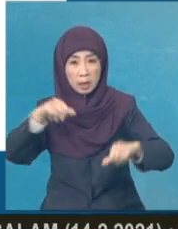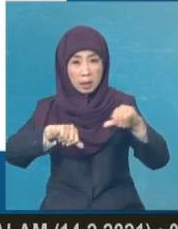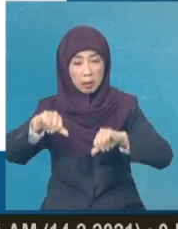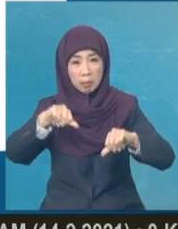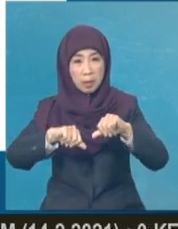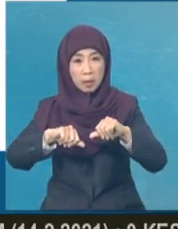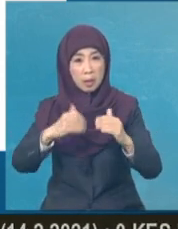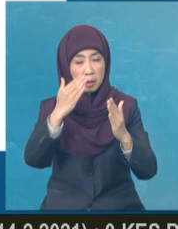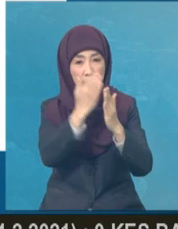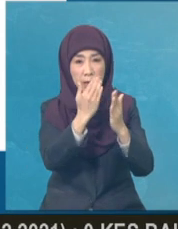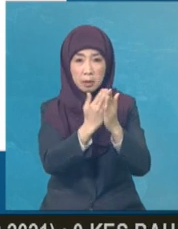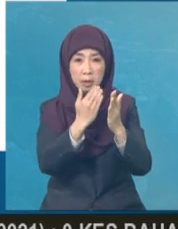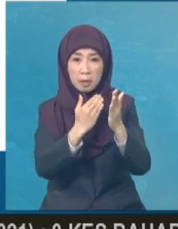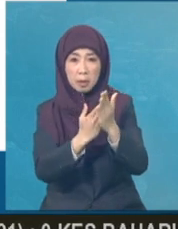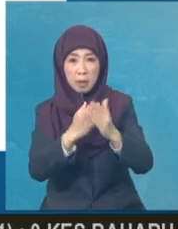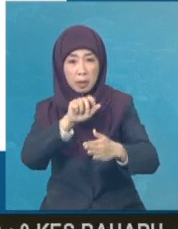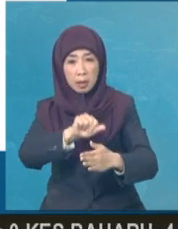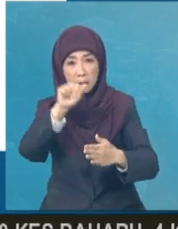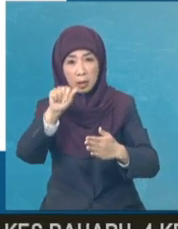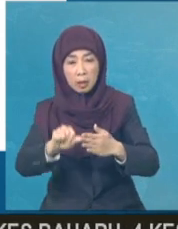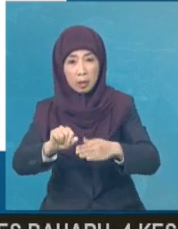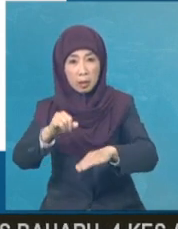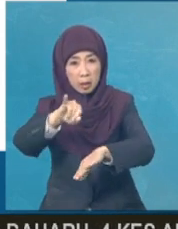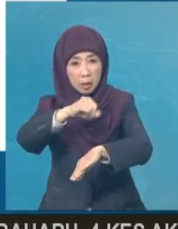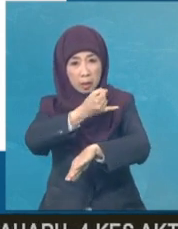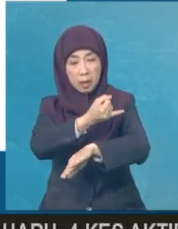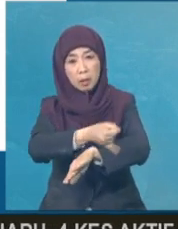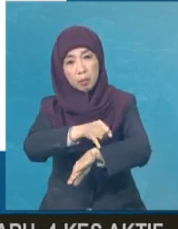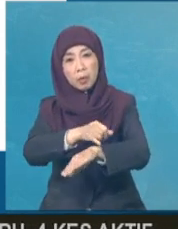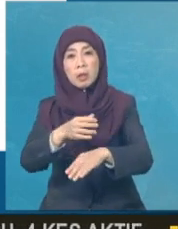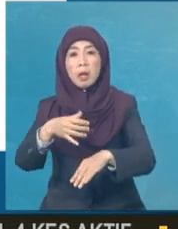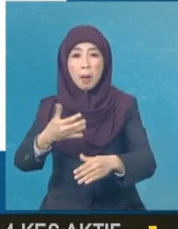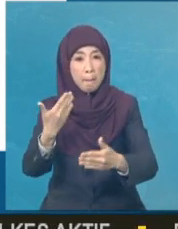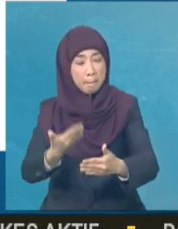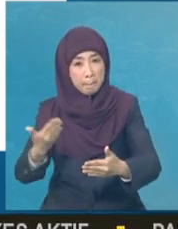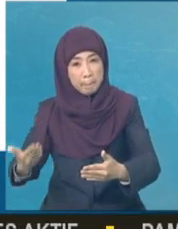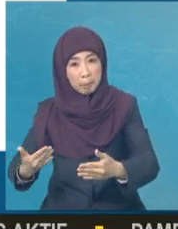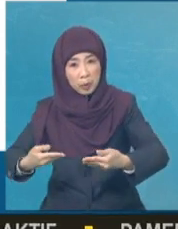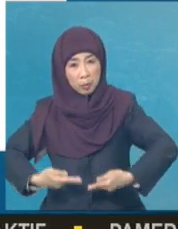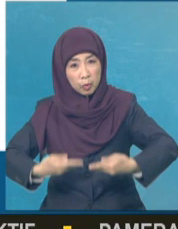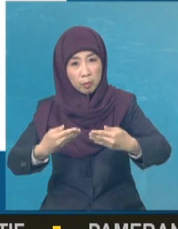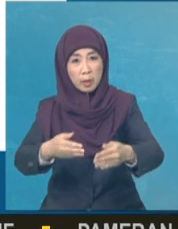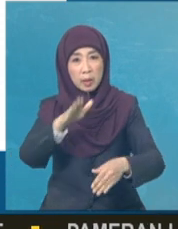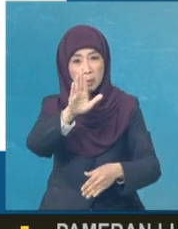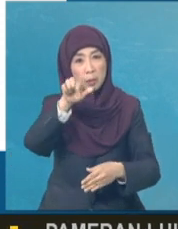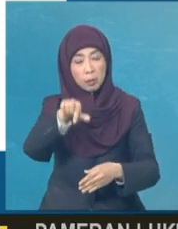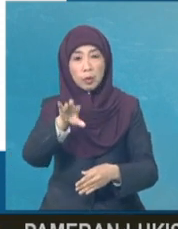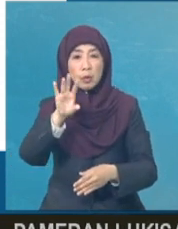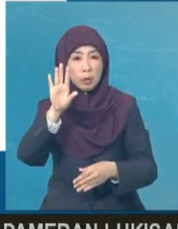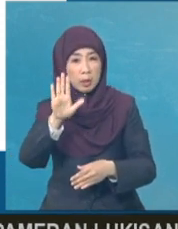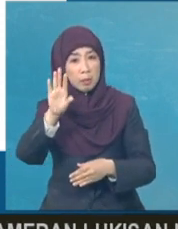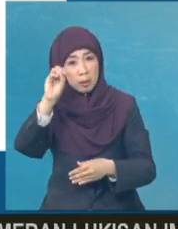pengikut kategori penggunaan akhir impor barang perantaraan menyumbang sebanyak 50 70-an